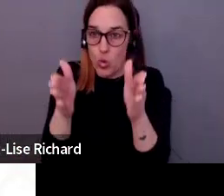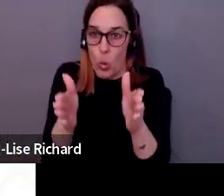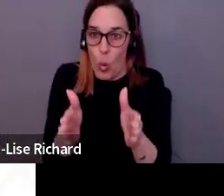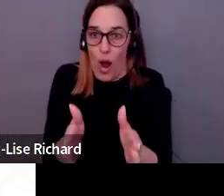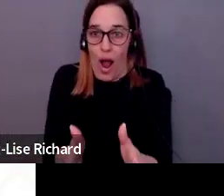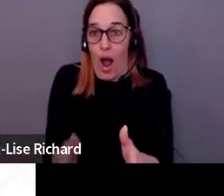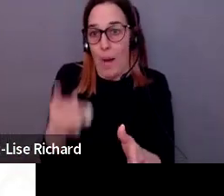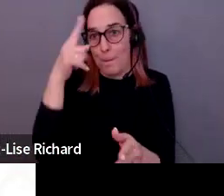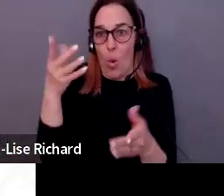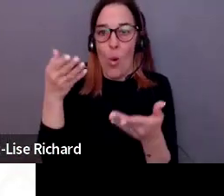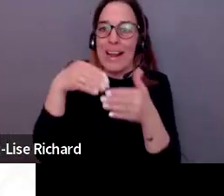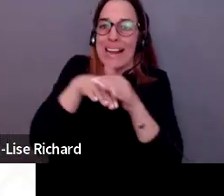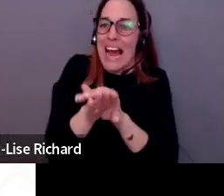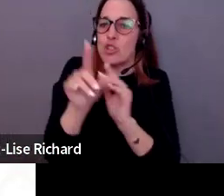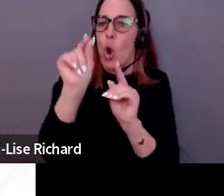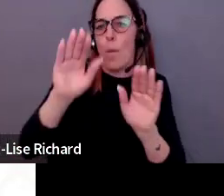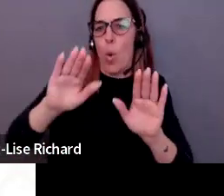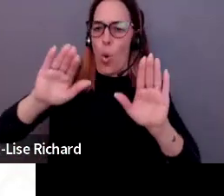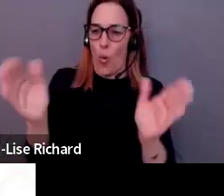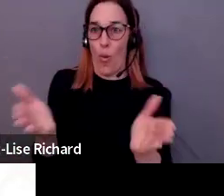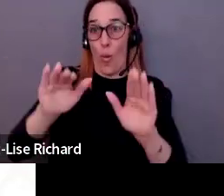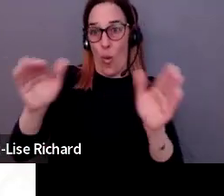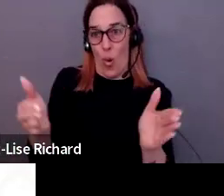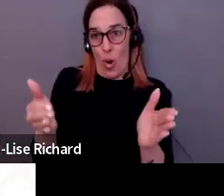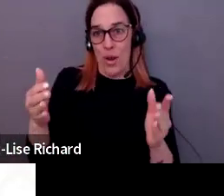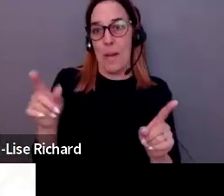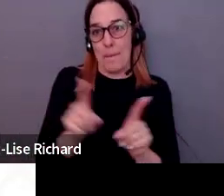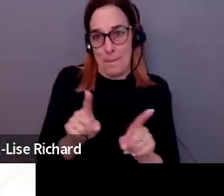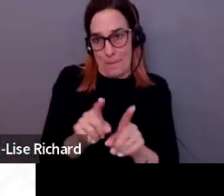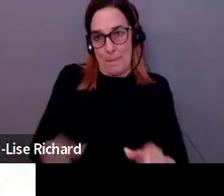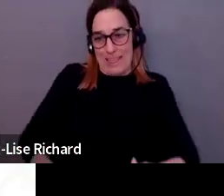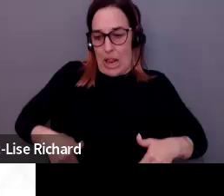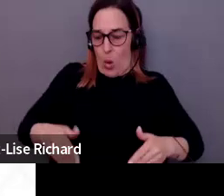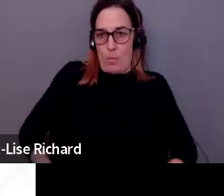un petit peu et le pantalon avec une taille plus haute.